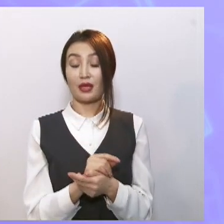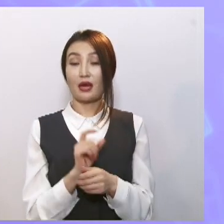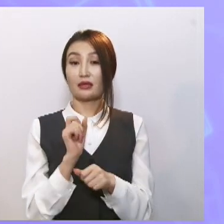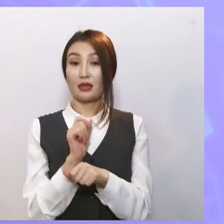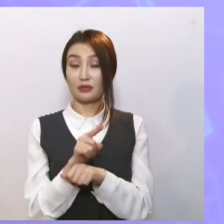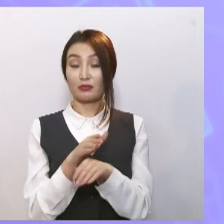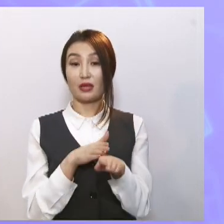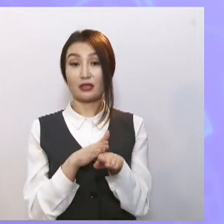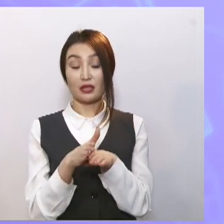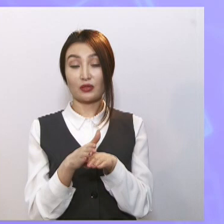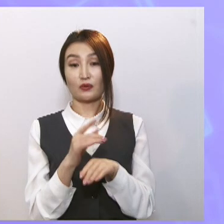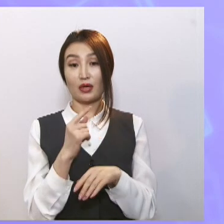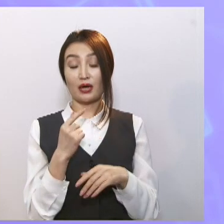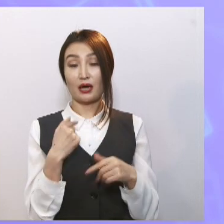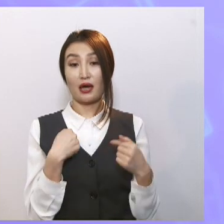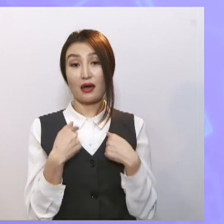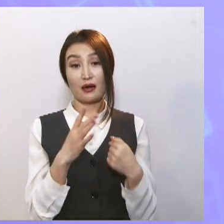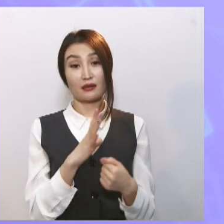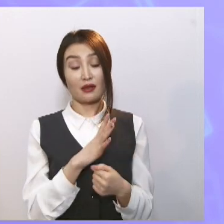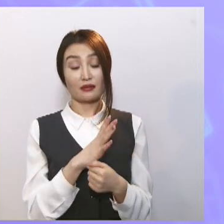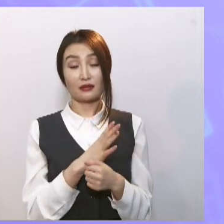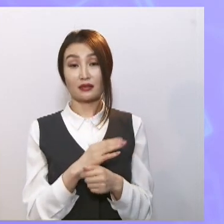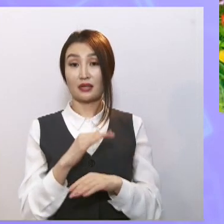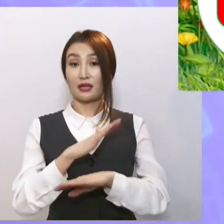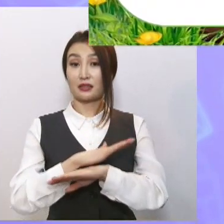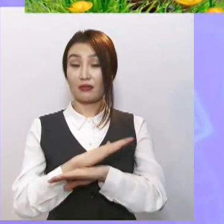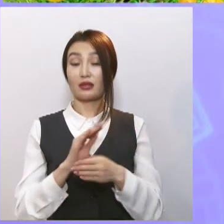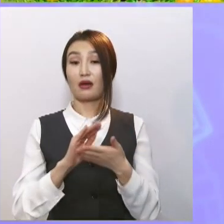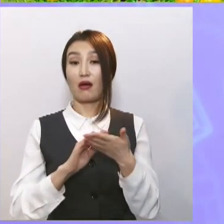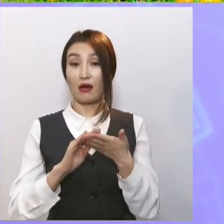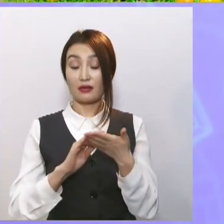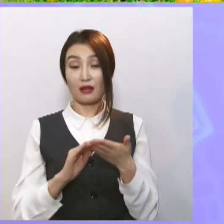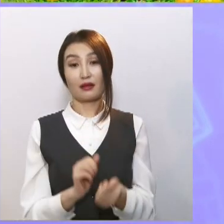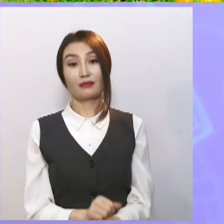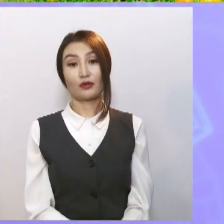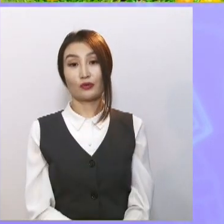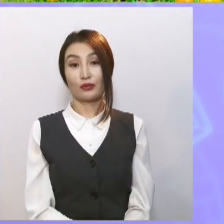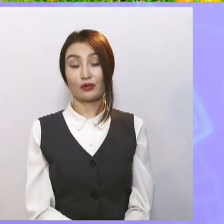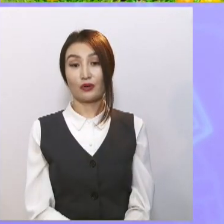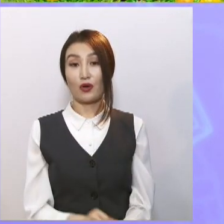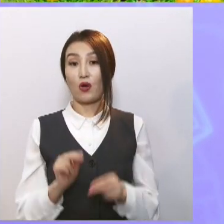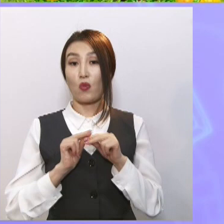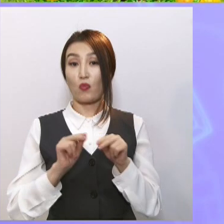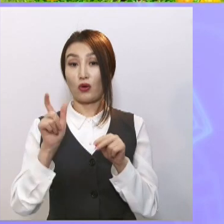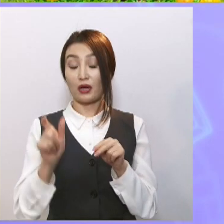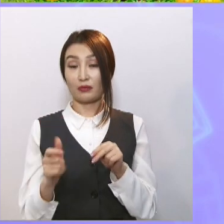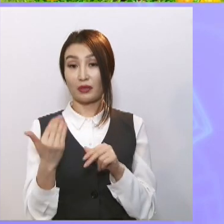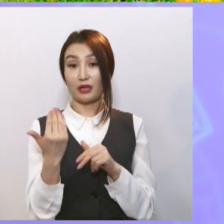Тапшырмаларды аткарууда кыйналдым десек, сабакты кайталап көргүлө. Мугалимдер